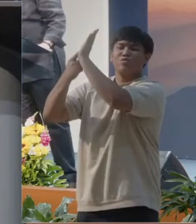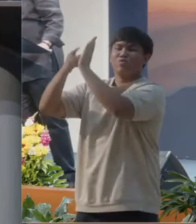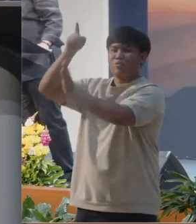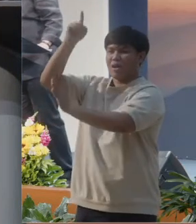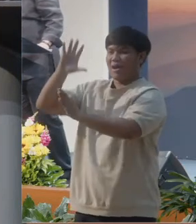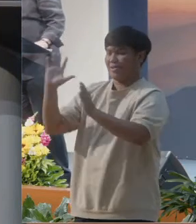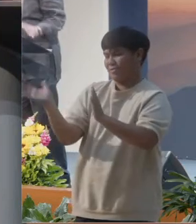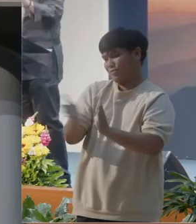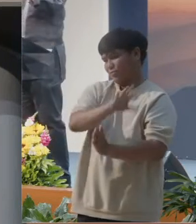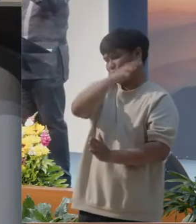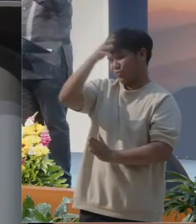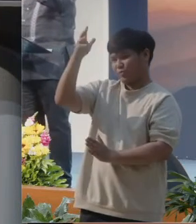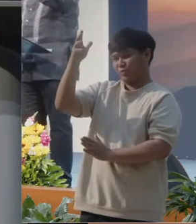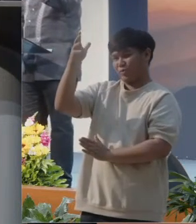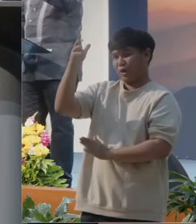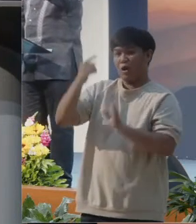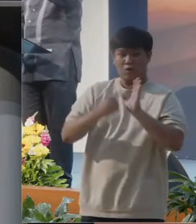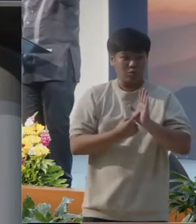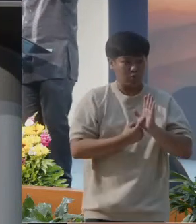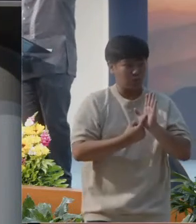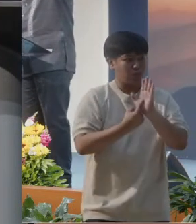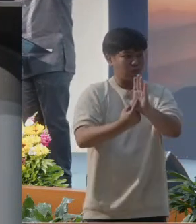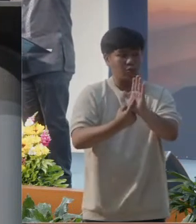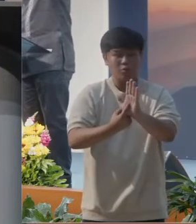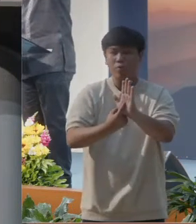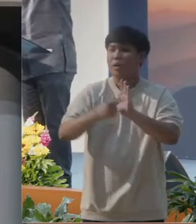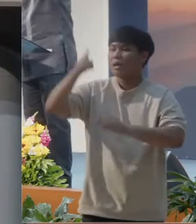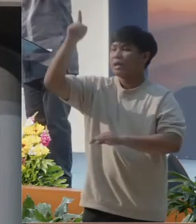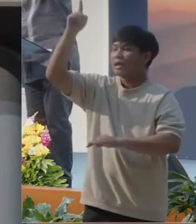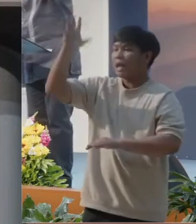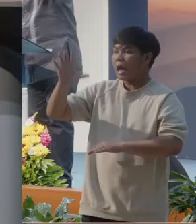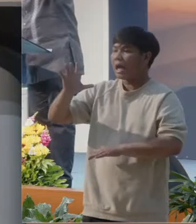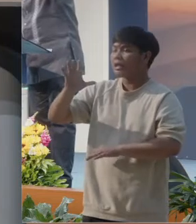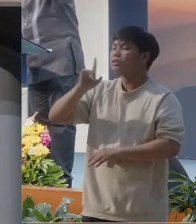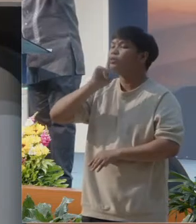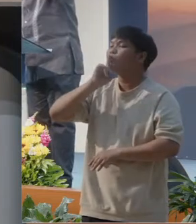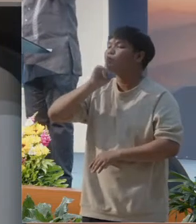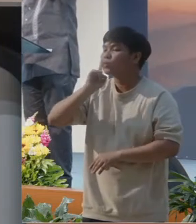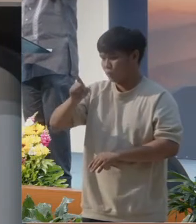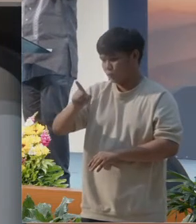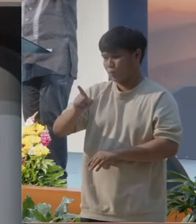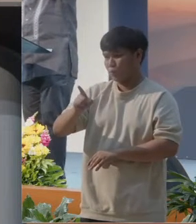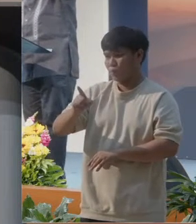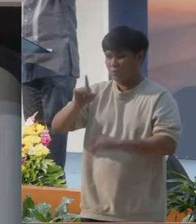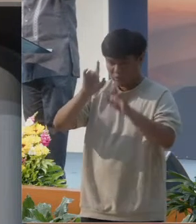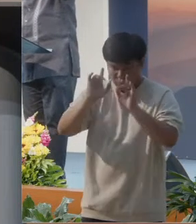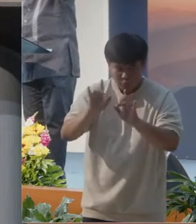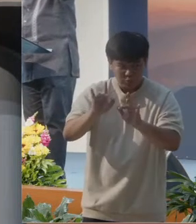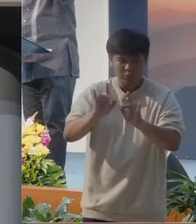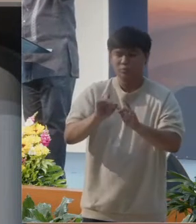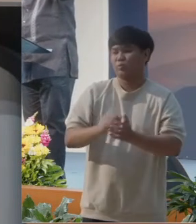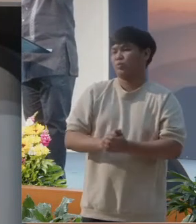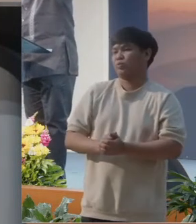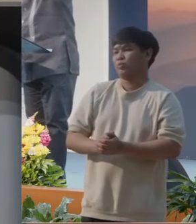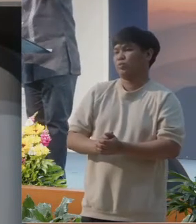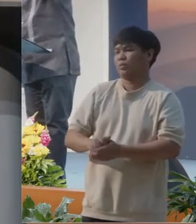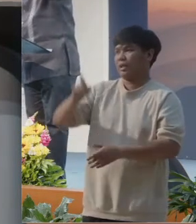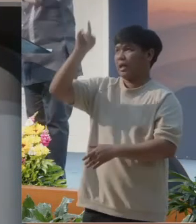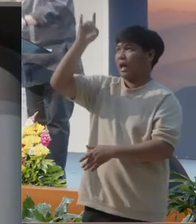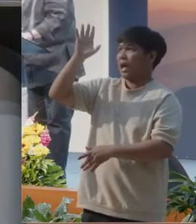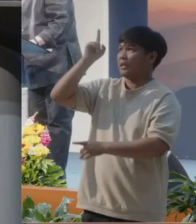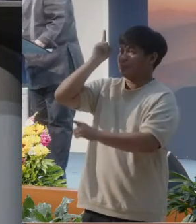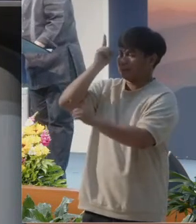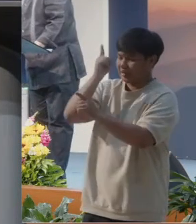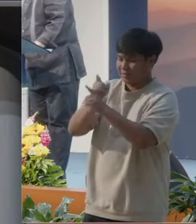Panginoon. Nagpapakita ng katibayan na ang Panginoon ay Diyos. Nagpapakita ng katibayan na matuwid